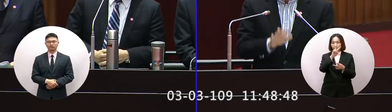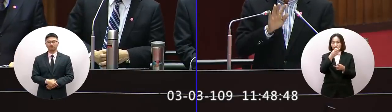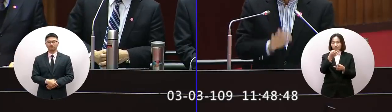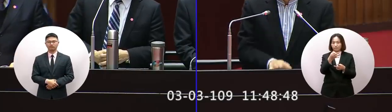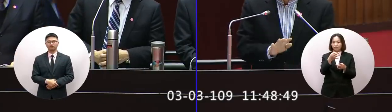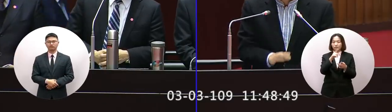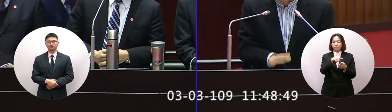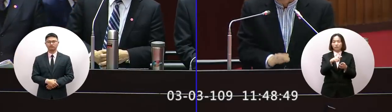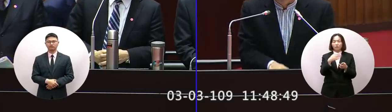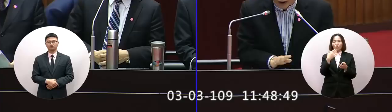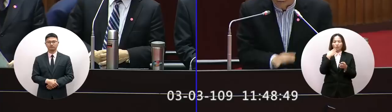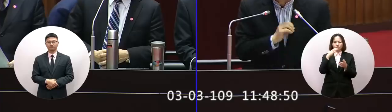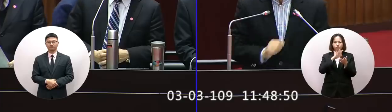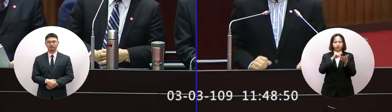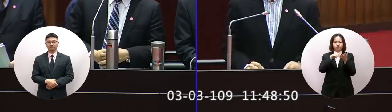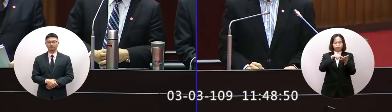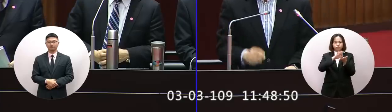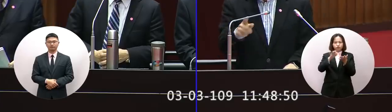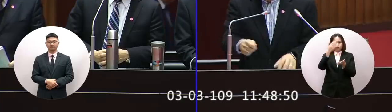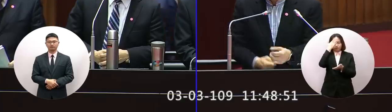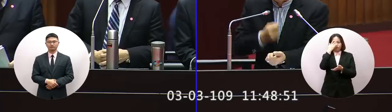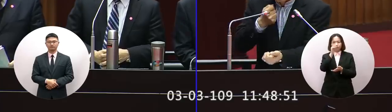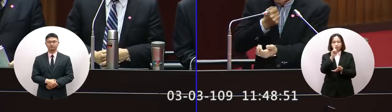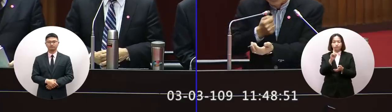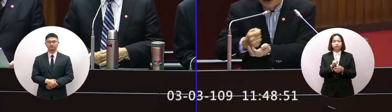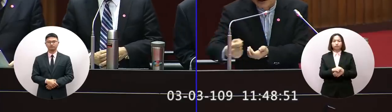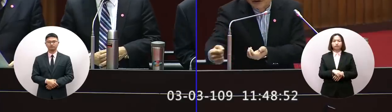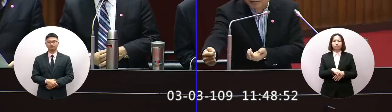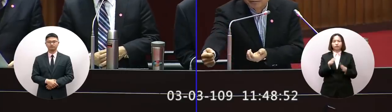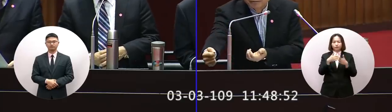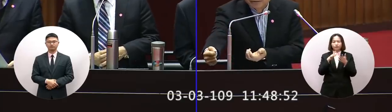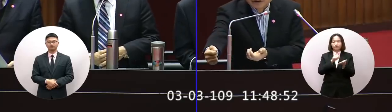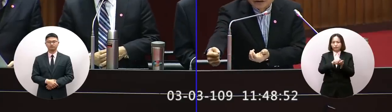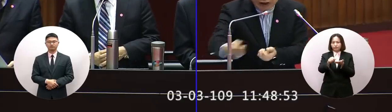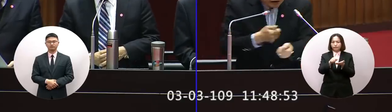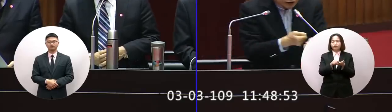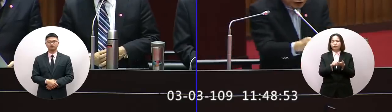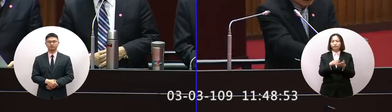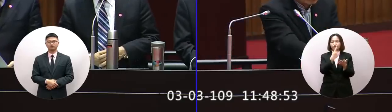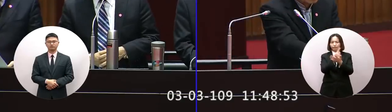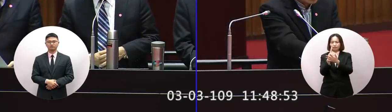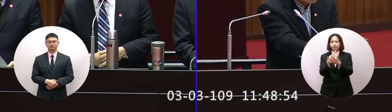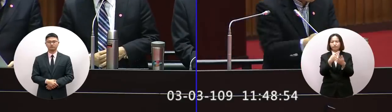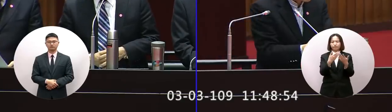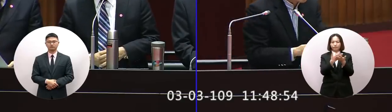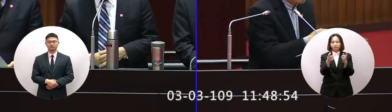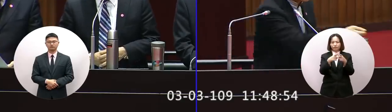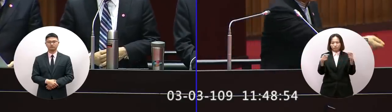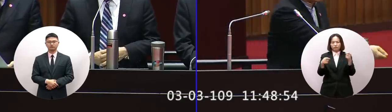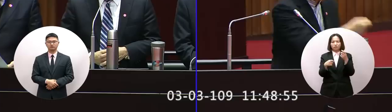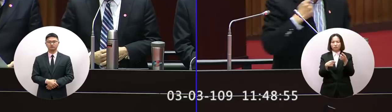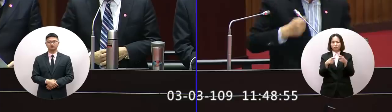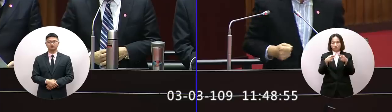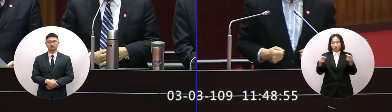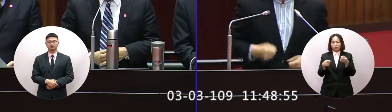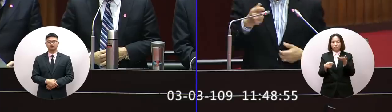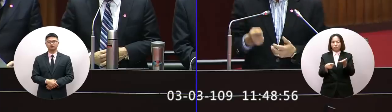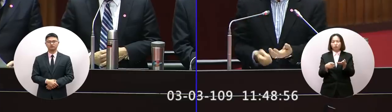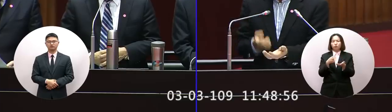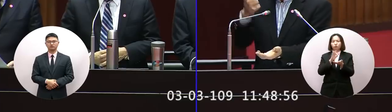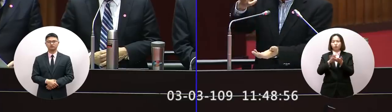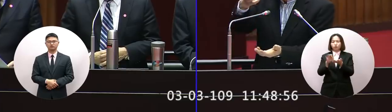是有料有夠麻煩因為你現在說他們的一人一張要拿一張來換